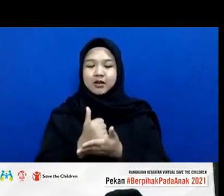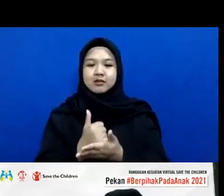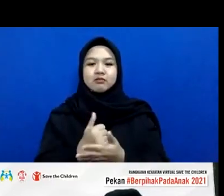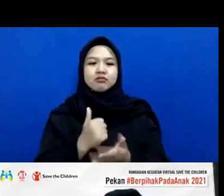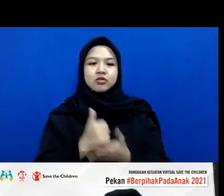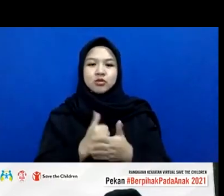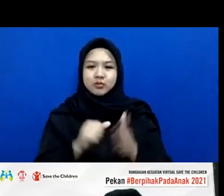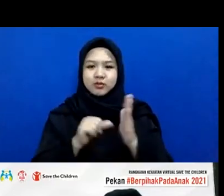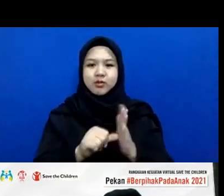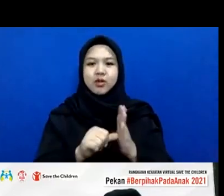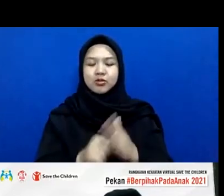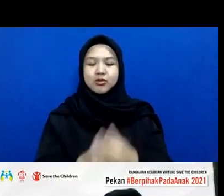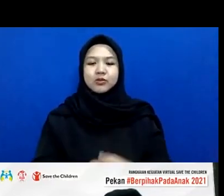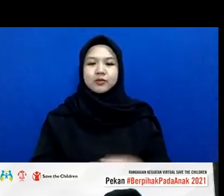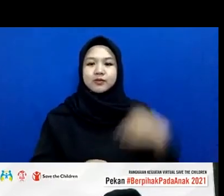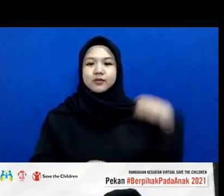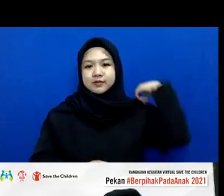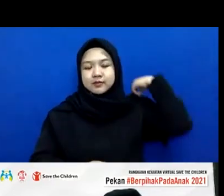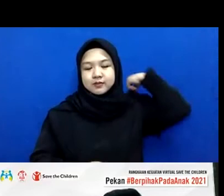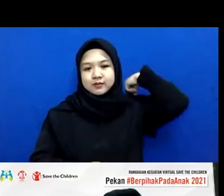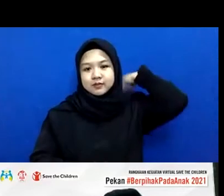sekali. Dan